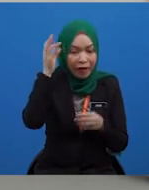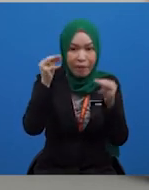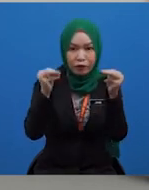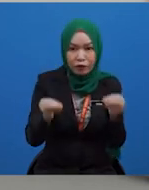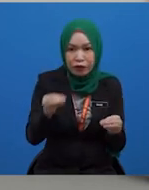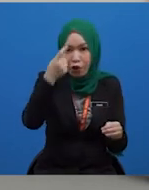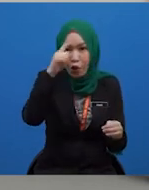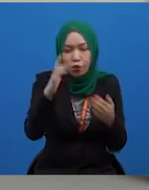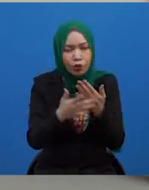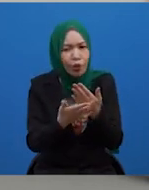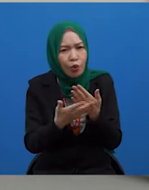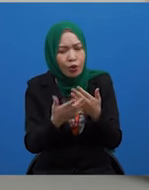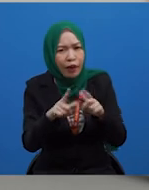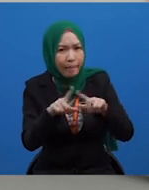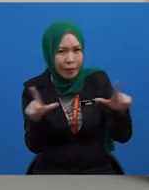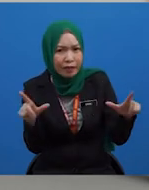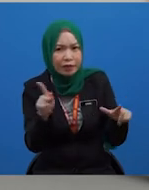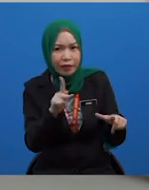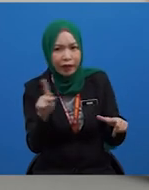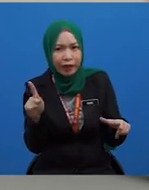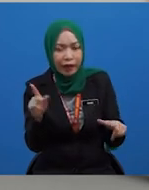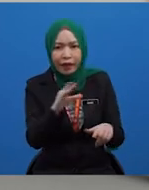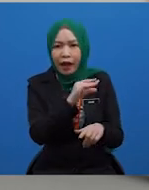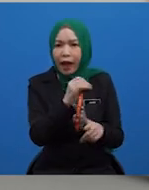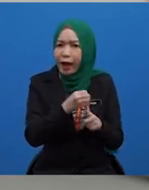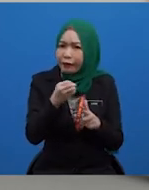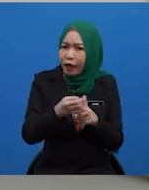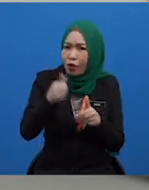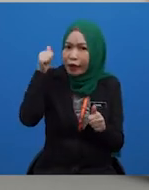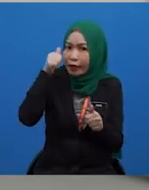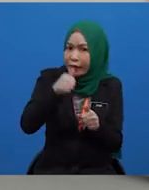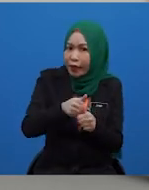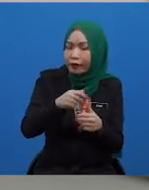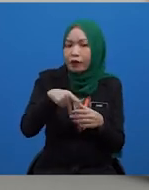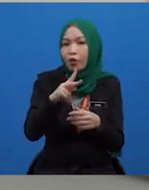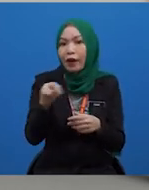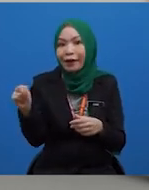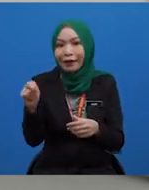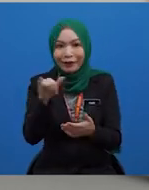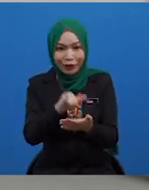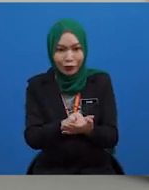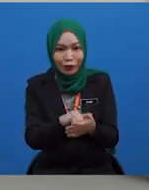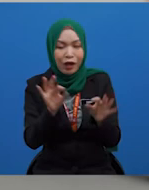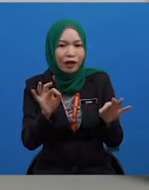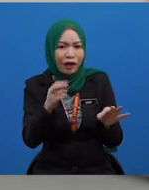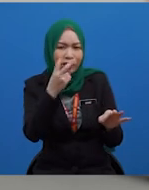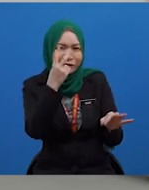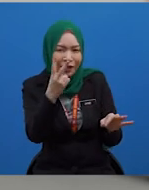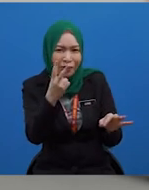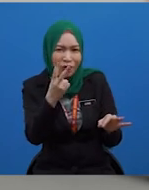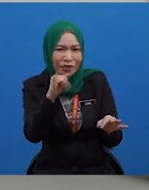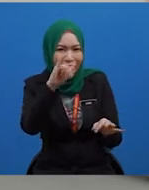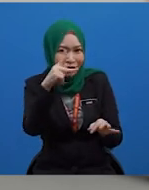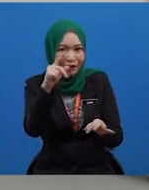pengguna supaya pengguna mudah untuk membezakannya dan mengingati sesuatu produk tersebut